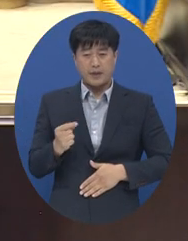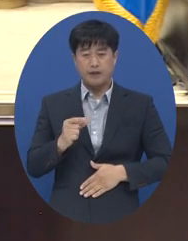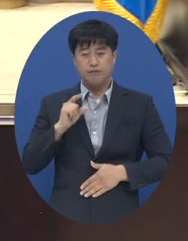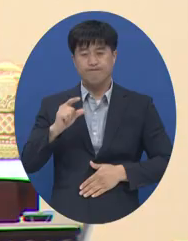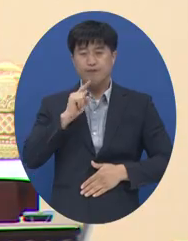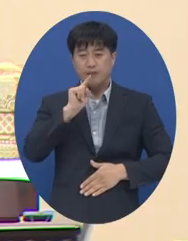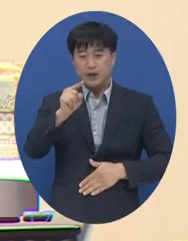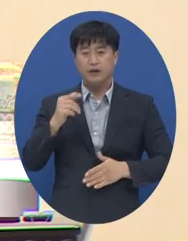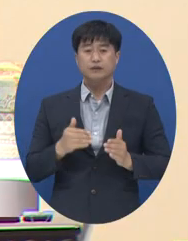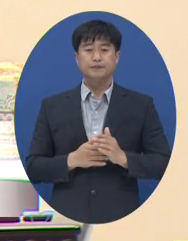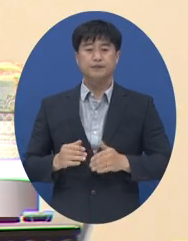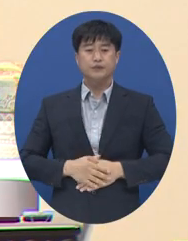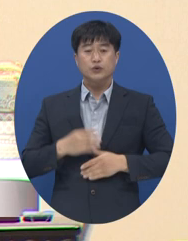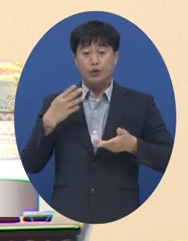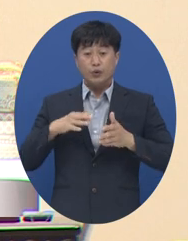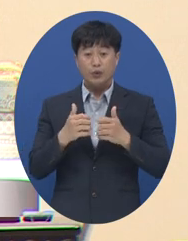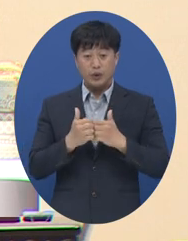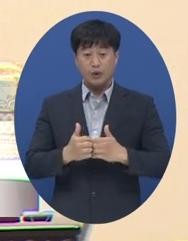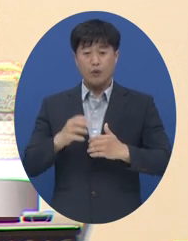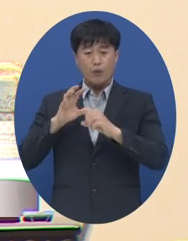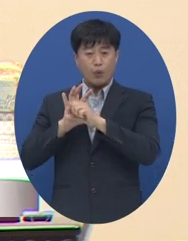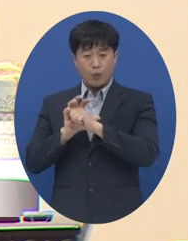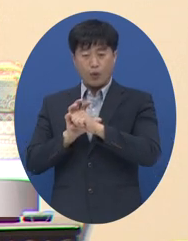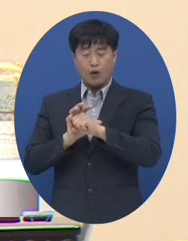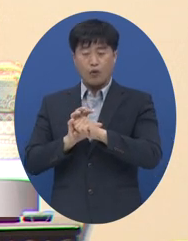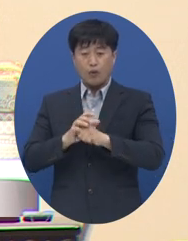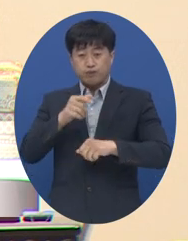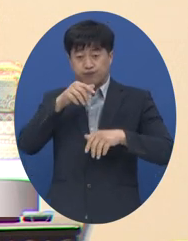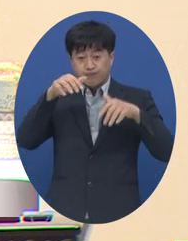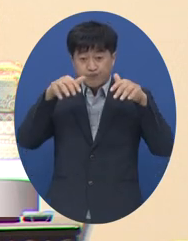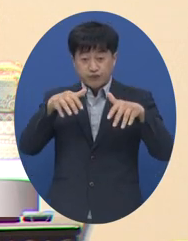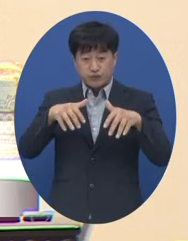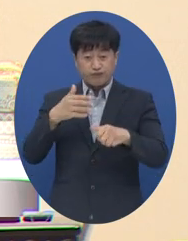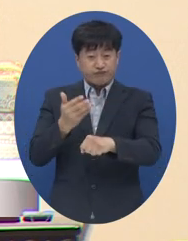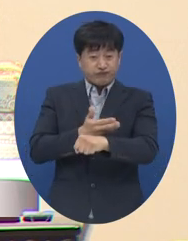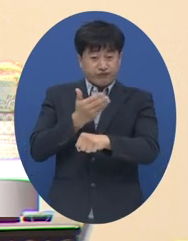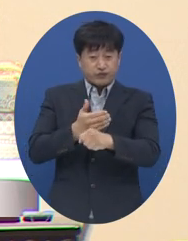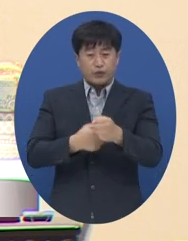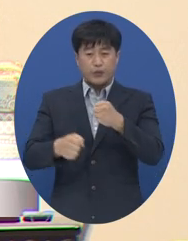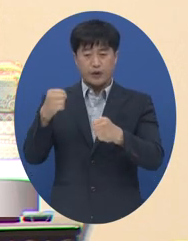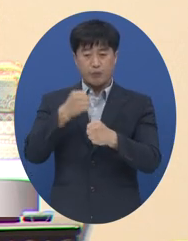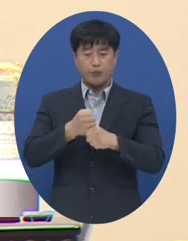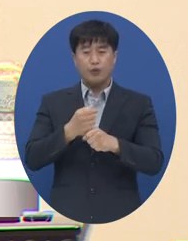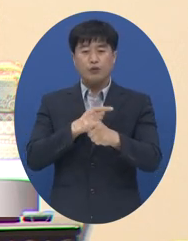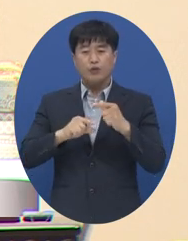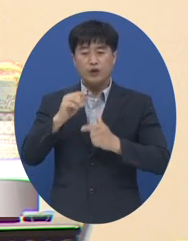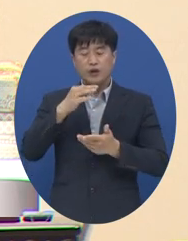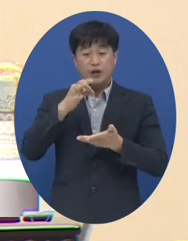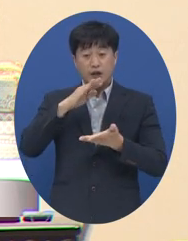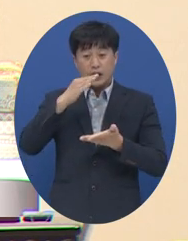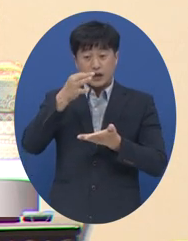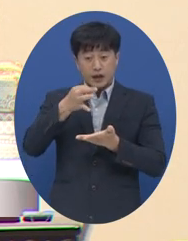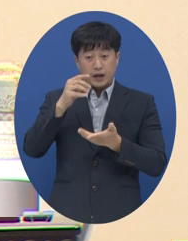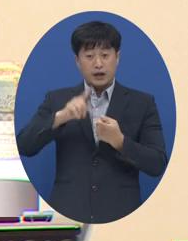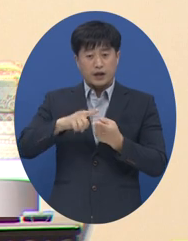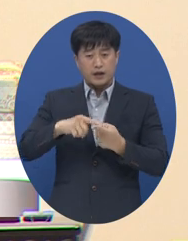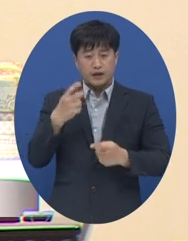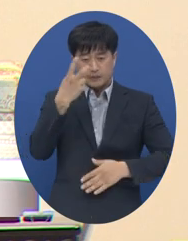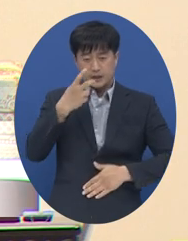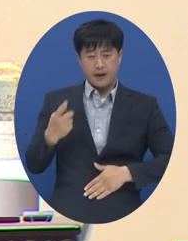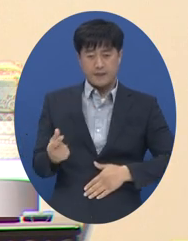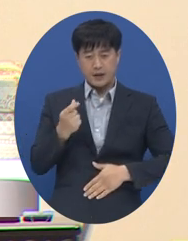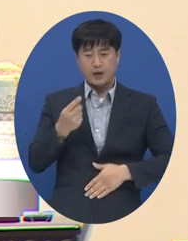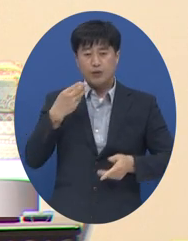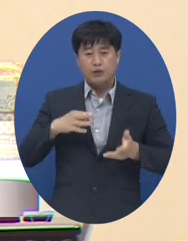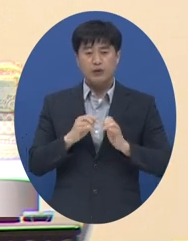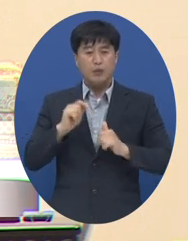말했습니다. 경기도의회는 코로나19와 수해복구 등 추경 예산안에 대한 심의를 서둘러